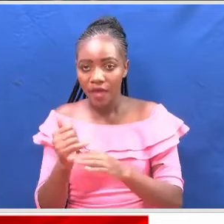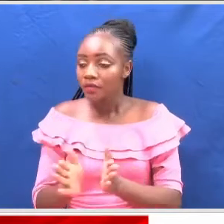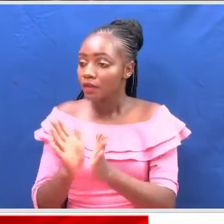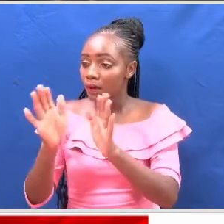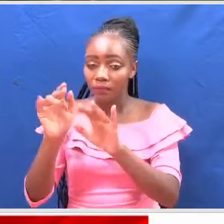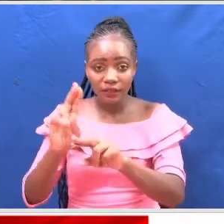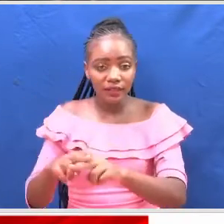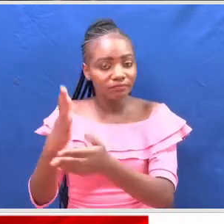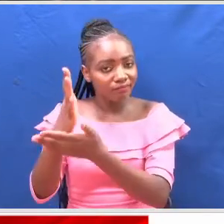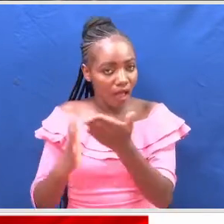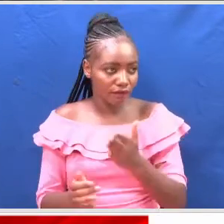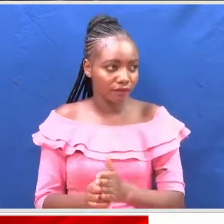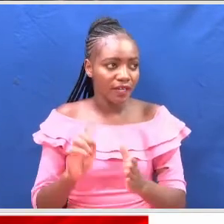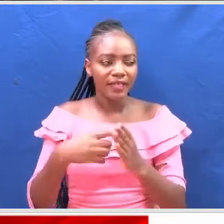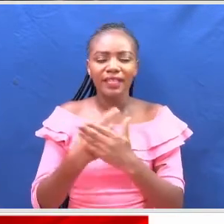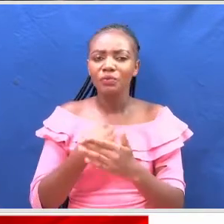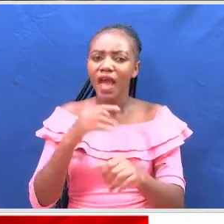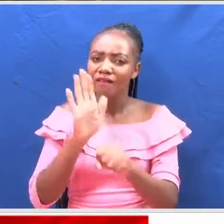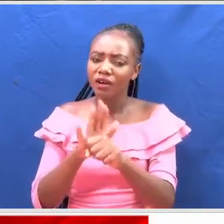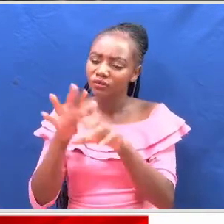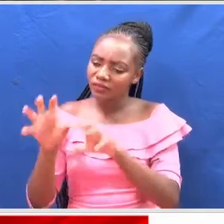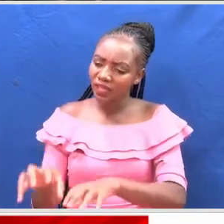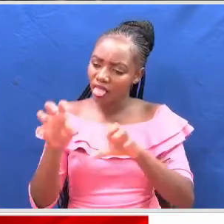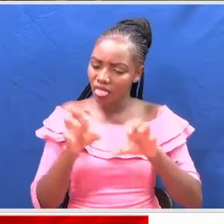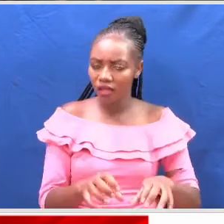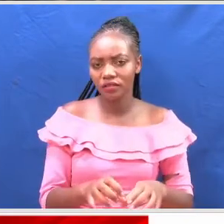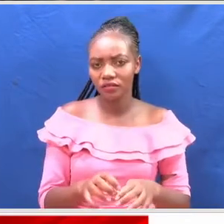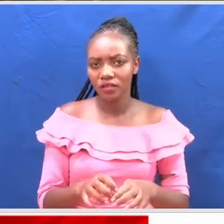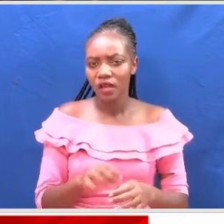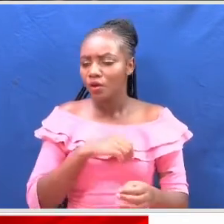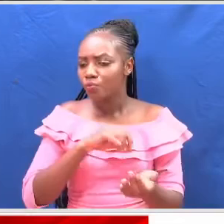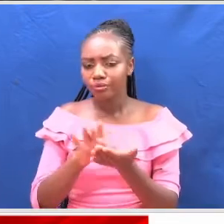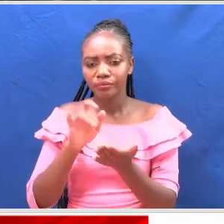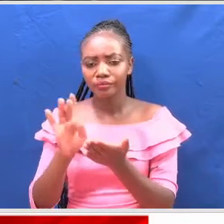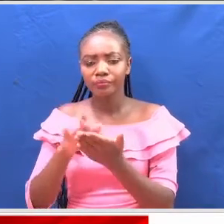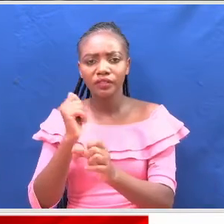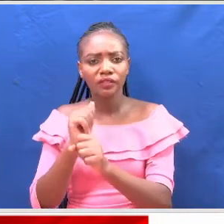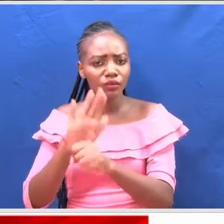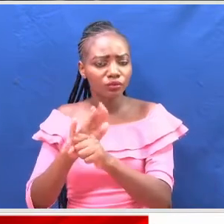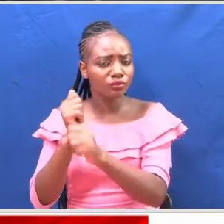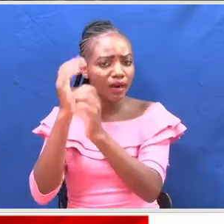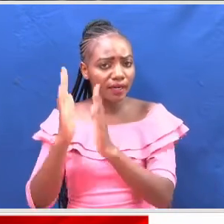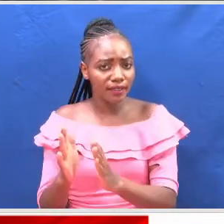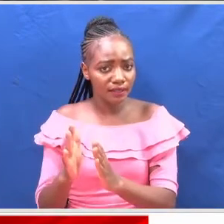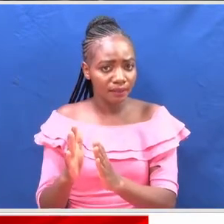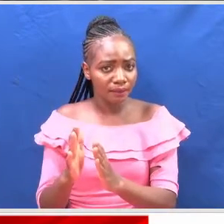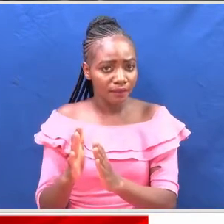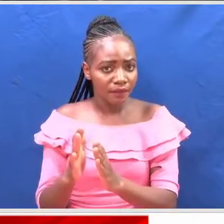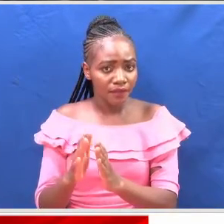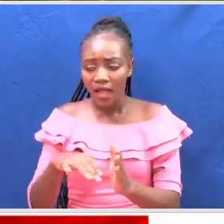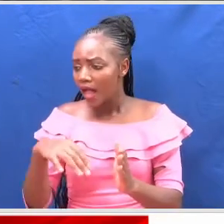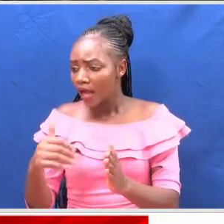kwa sababu ya loans, tumepitia mashida mingi, tumefuta wafanyikazi, watoto wetu wanatulilia. Wengine wetu